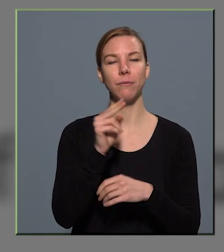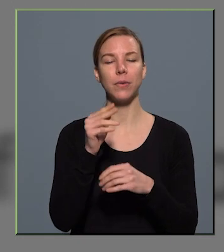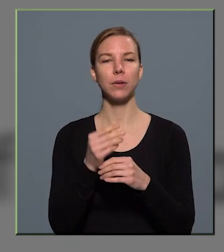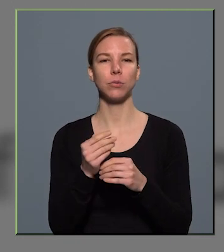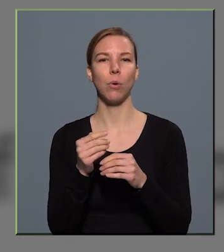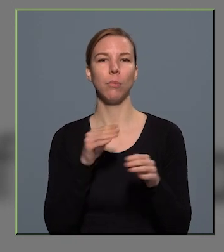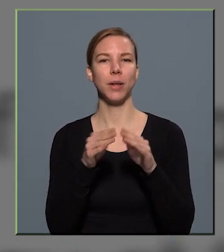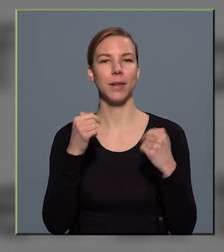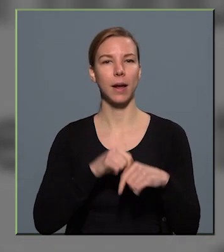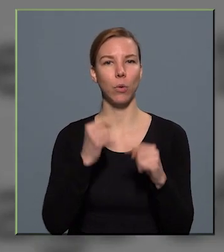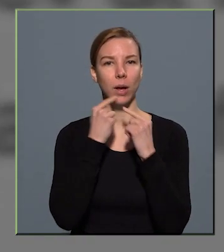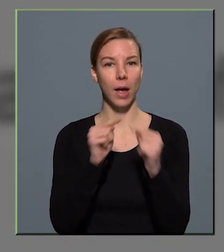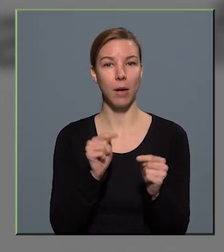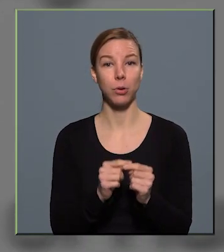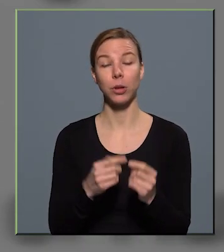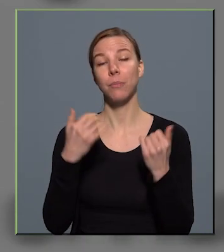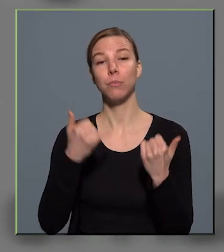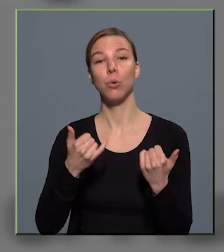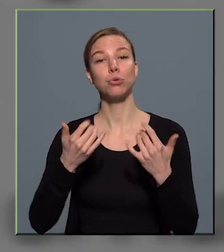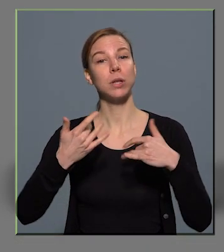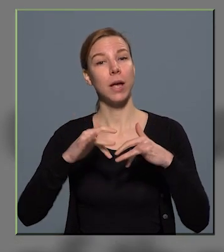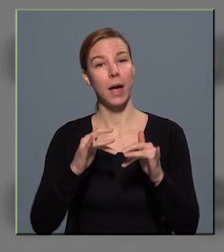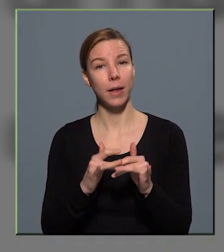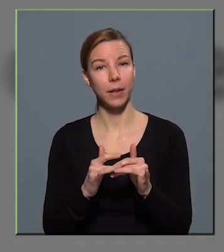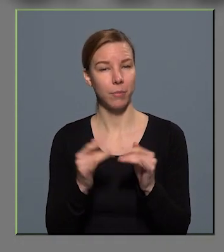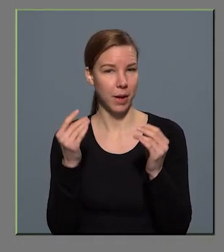elmondta, idézem: ebben a mostani helyzetben